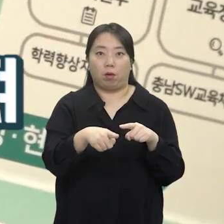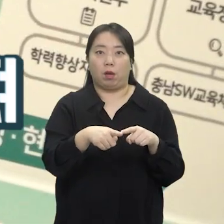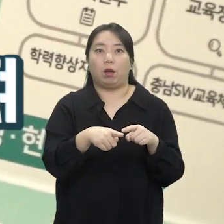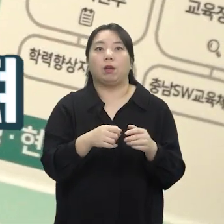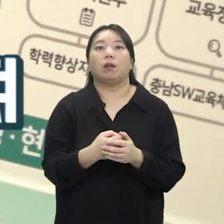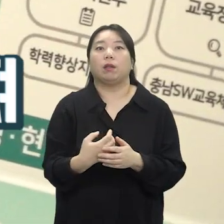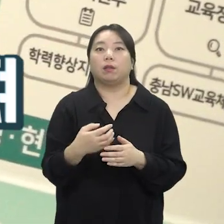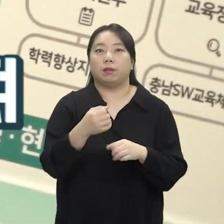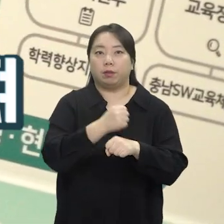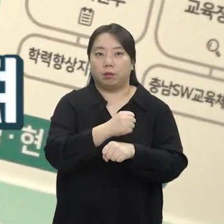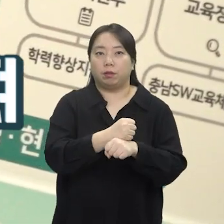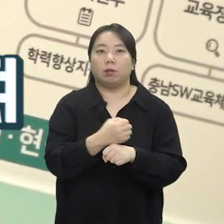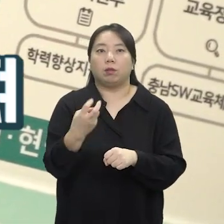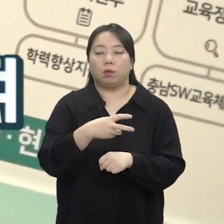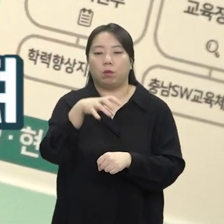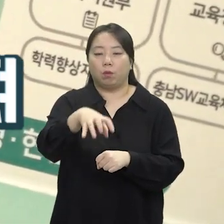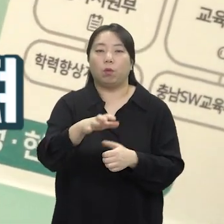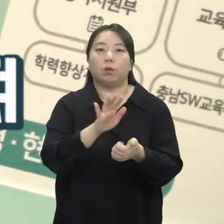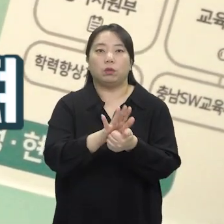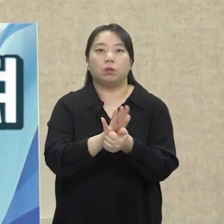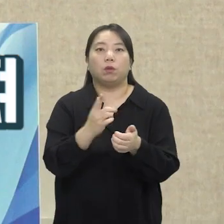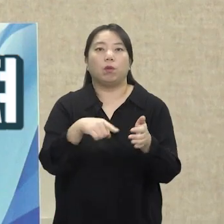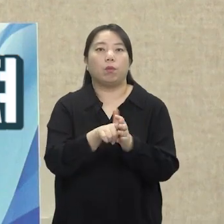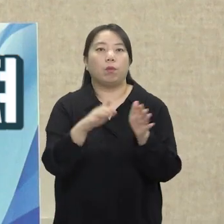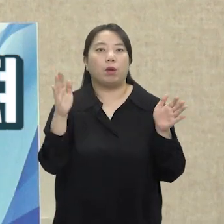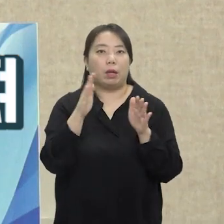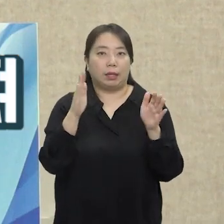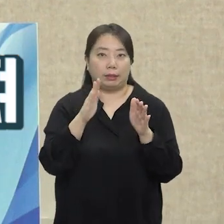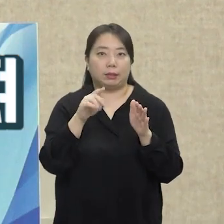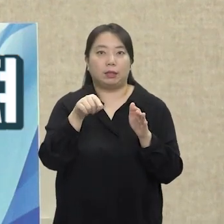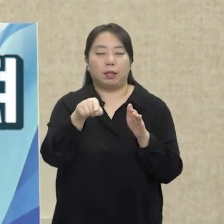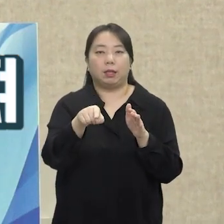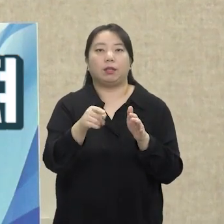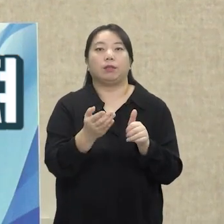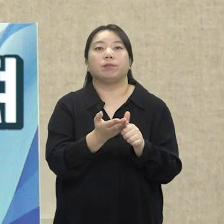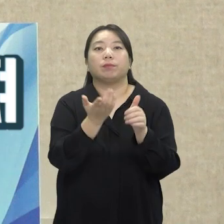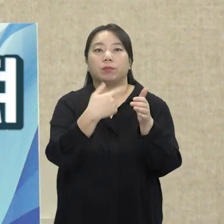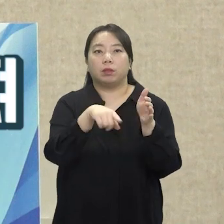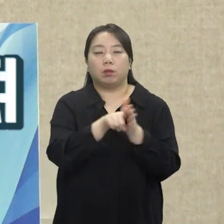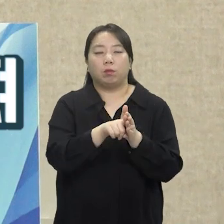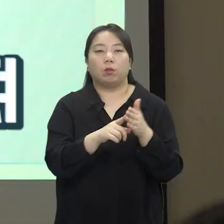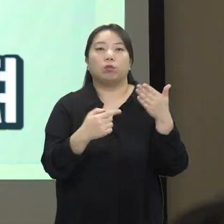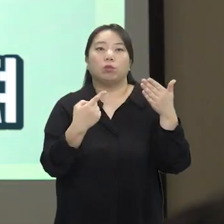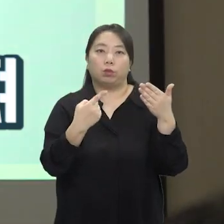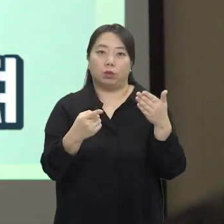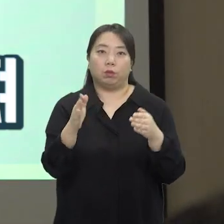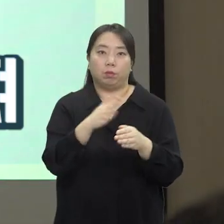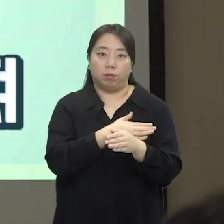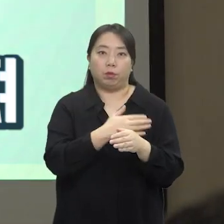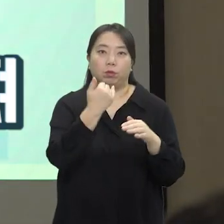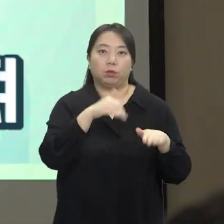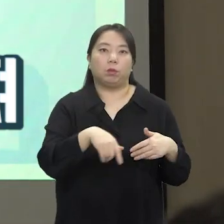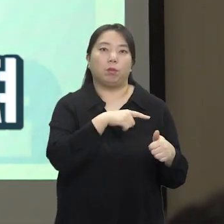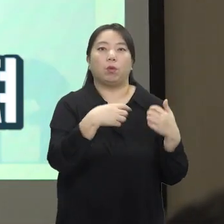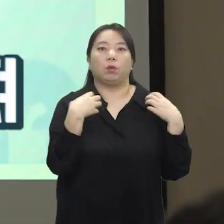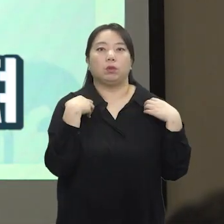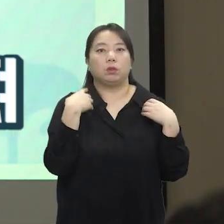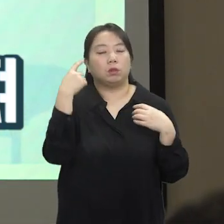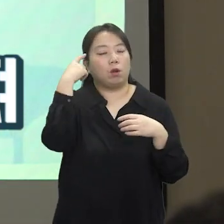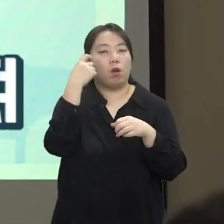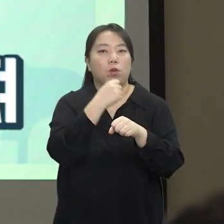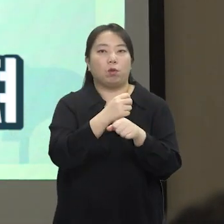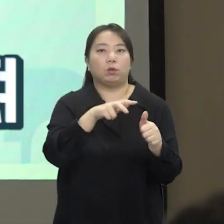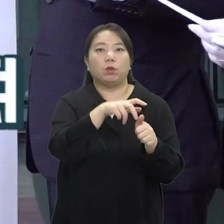마련과 현장 지원을 통한 학생 참학력 신장을 위해 9월 1일자로 기존 충남교육청